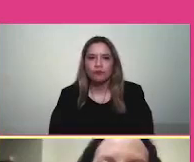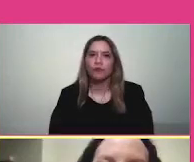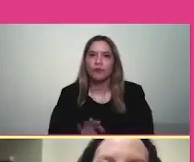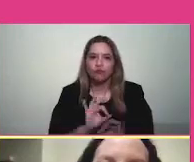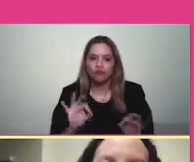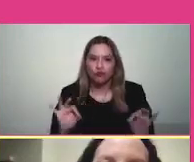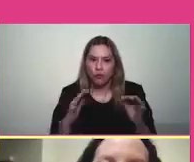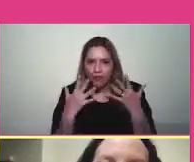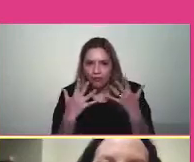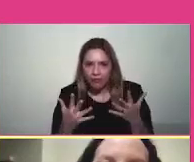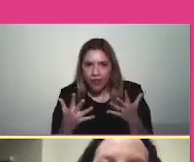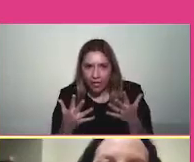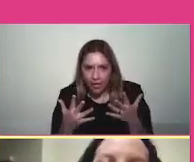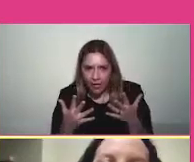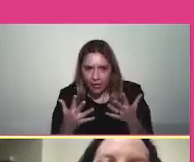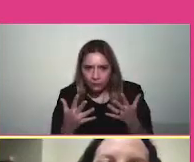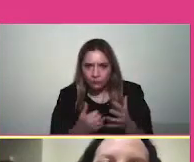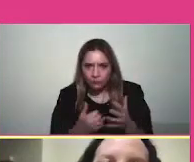άρα θα...